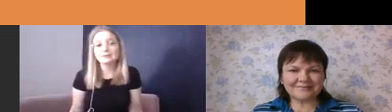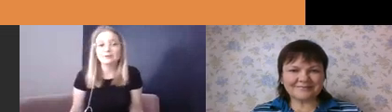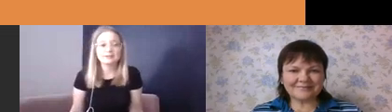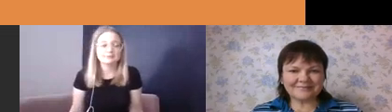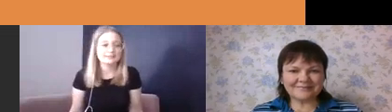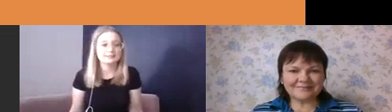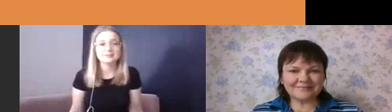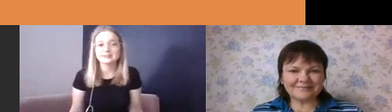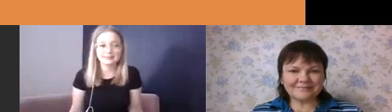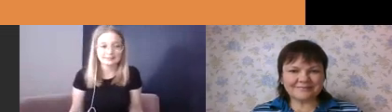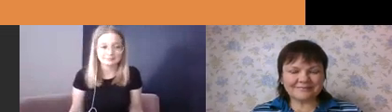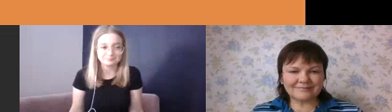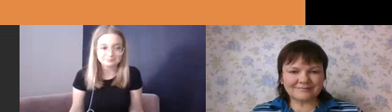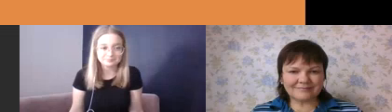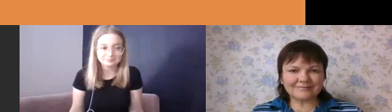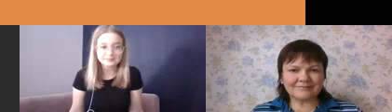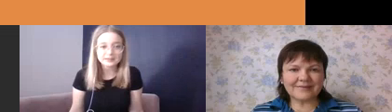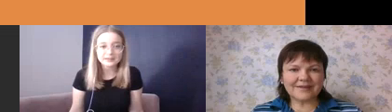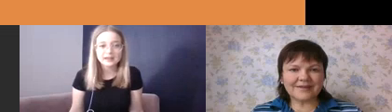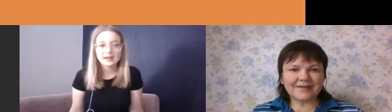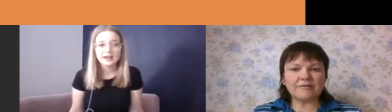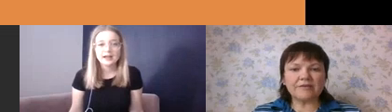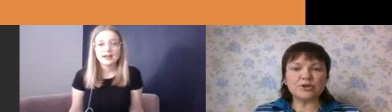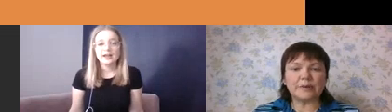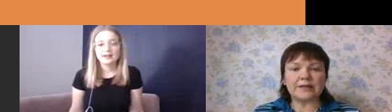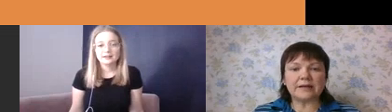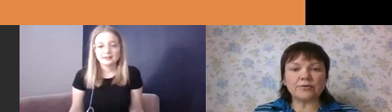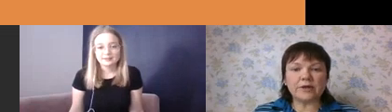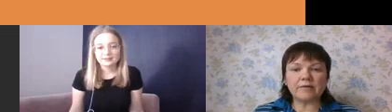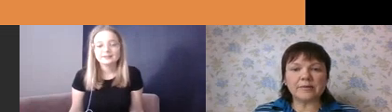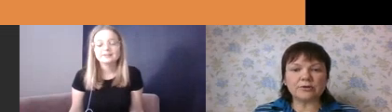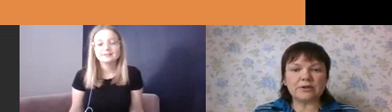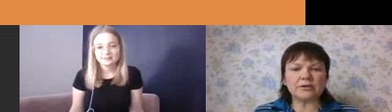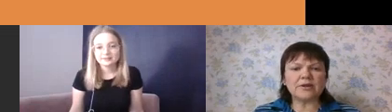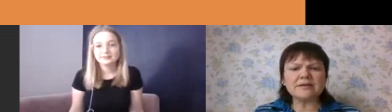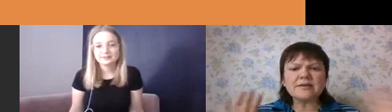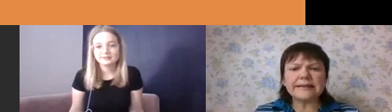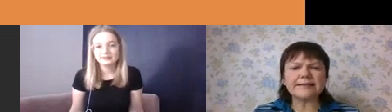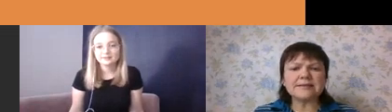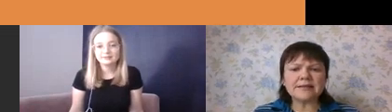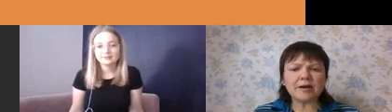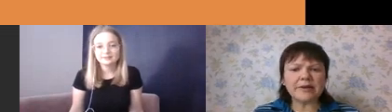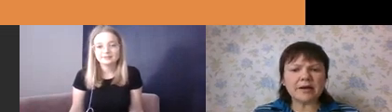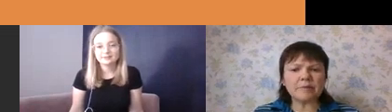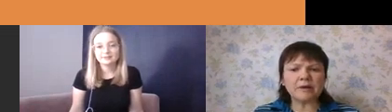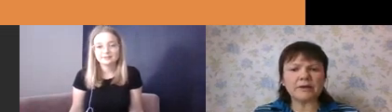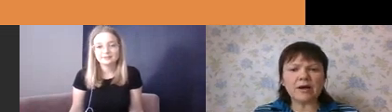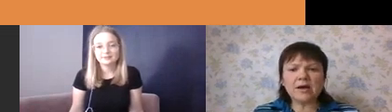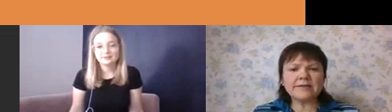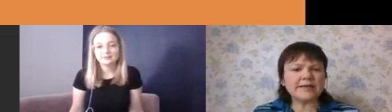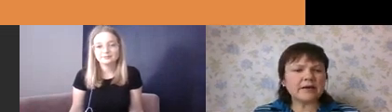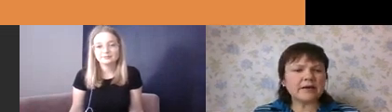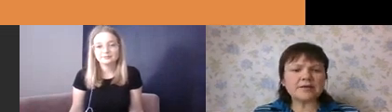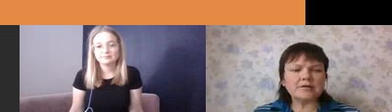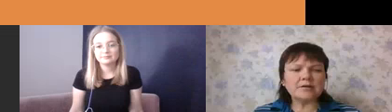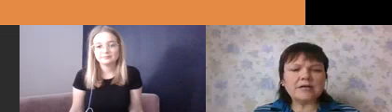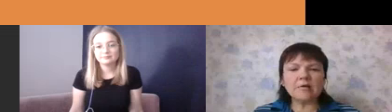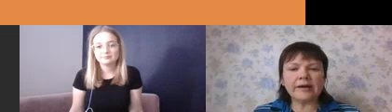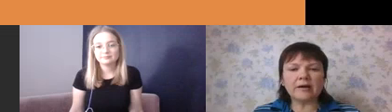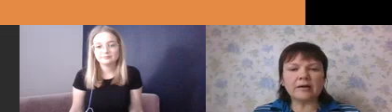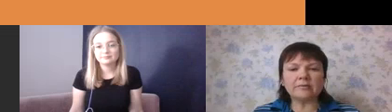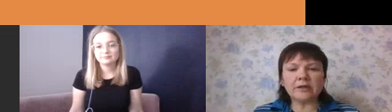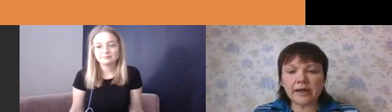Aga arutamiseks, miks mitte? Ja või vastu pidi, et kui vanemad ütlevad, et ära saad kindlasti seda mine õppimata.